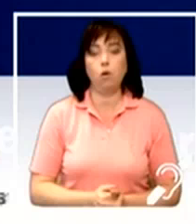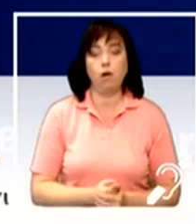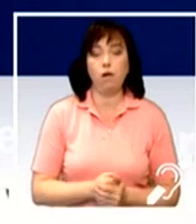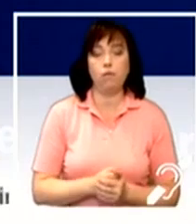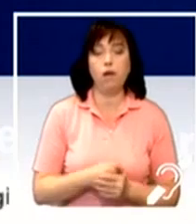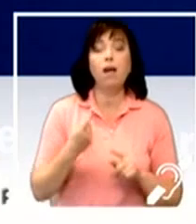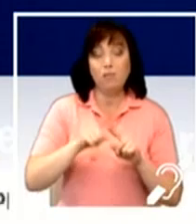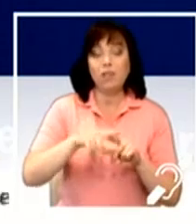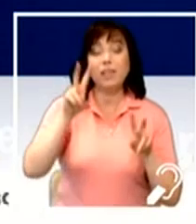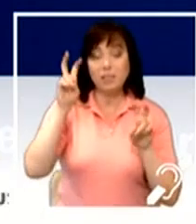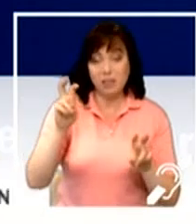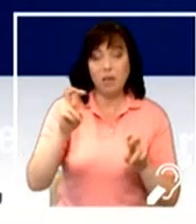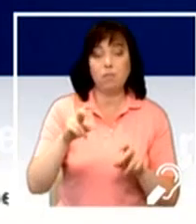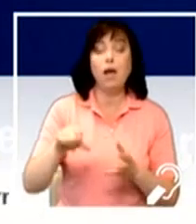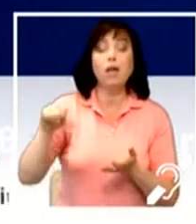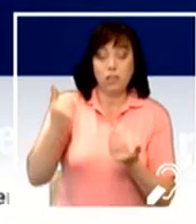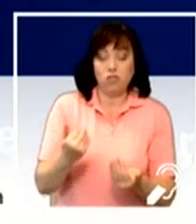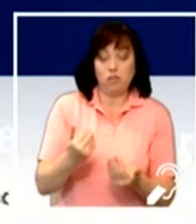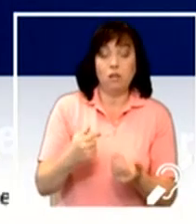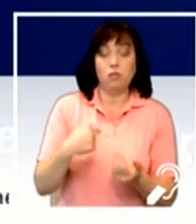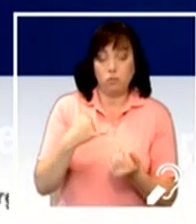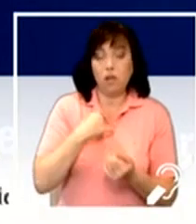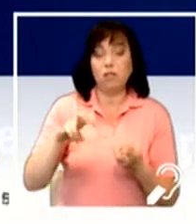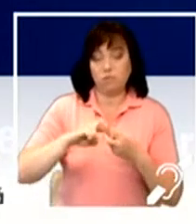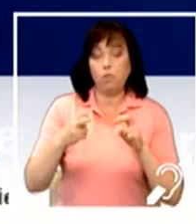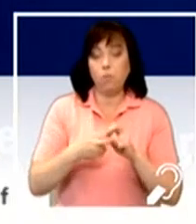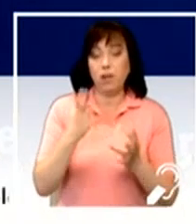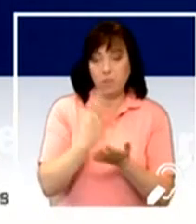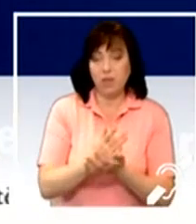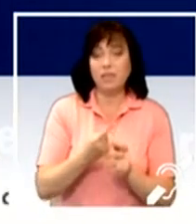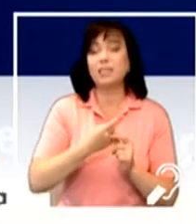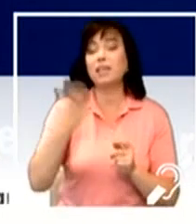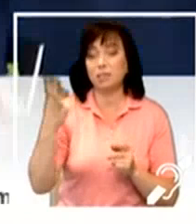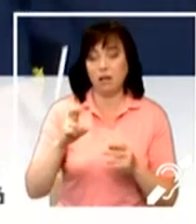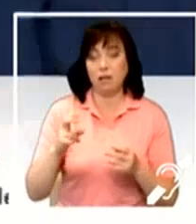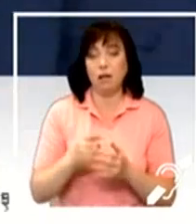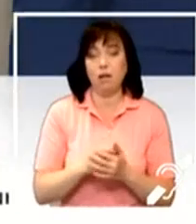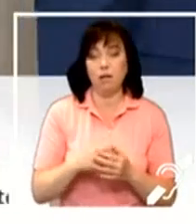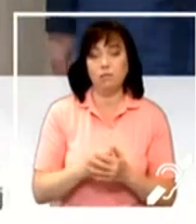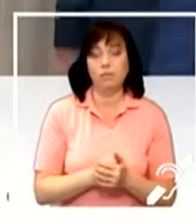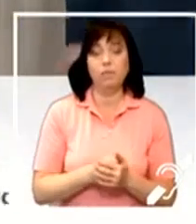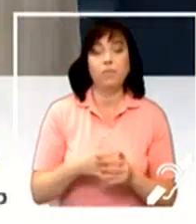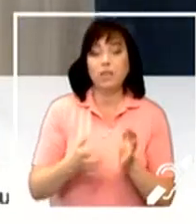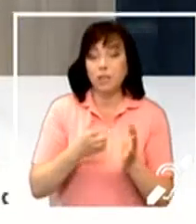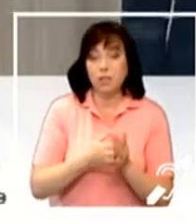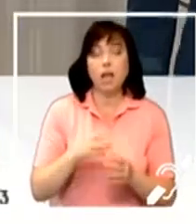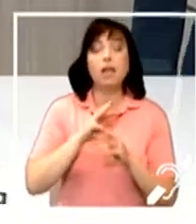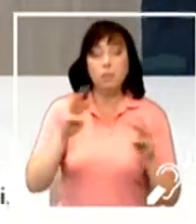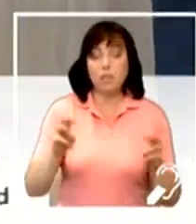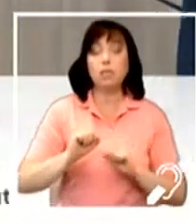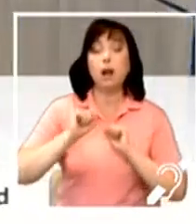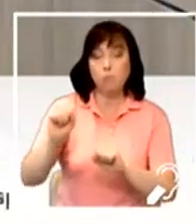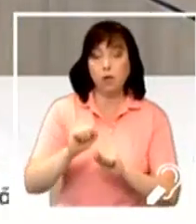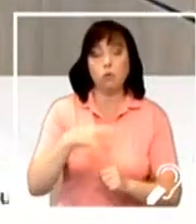În contextul în care, în prezent, țara noastră se confruntă cu o serie de provocări. Și ministrul apărării din